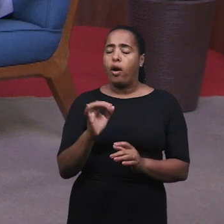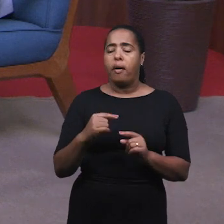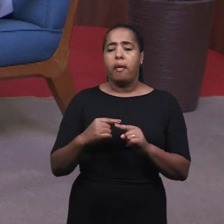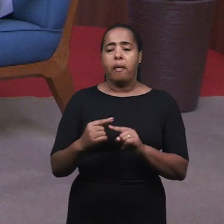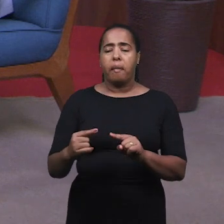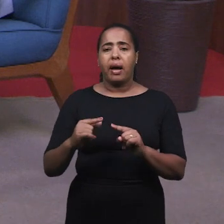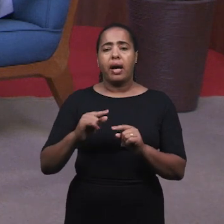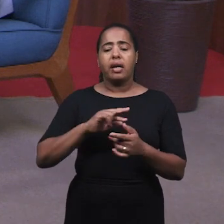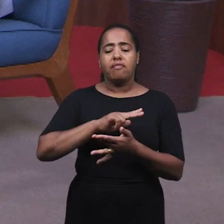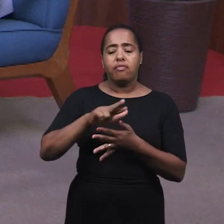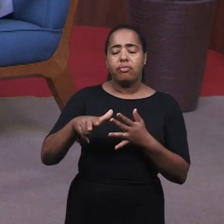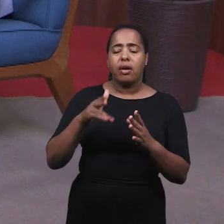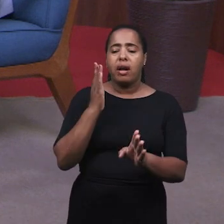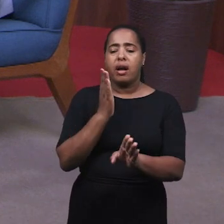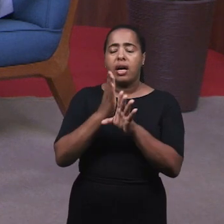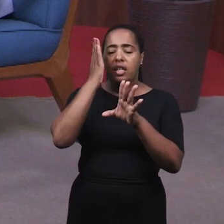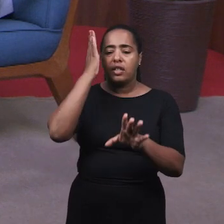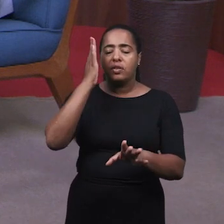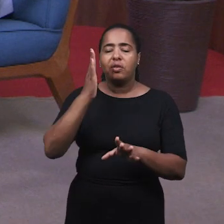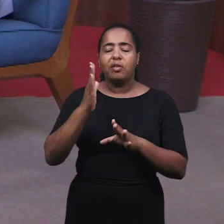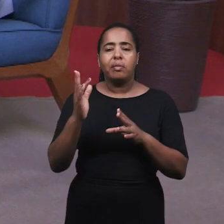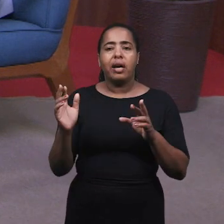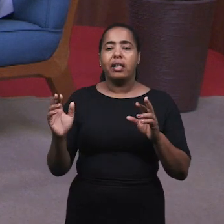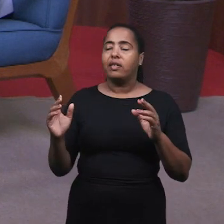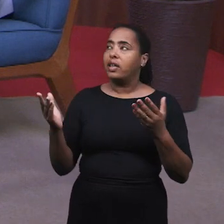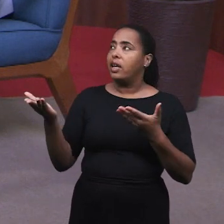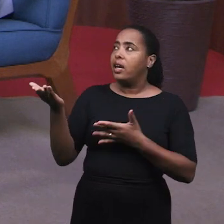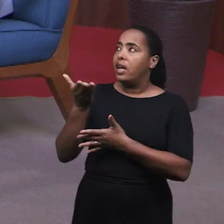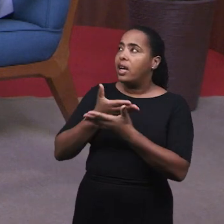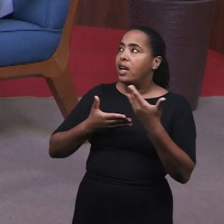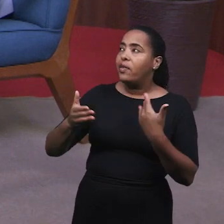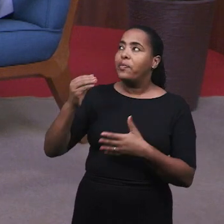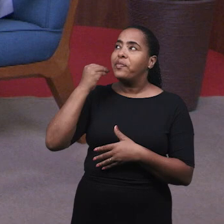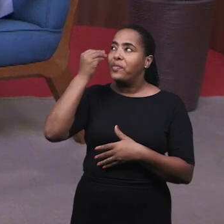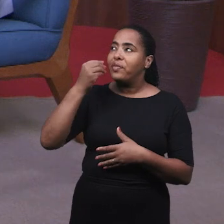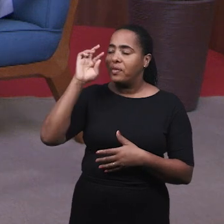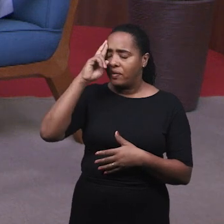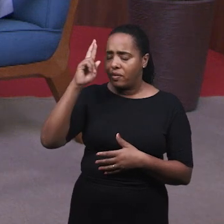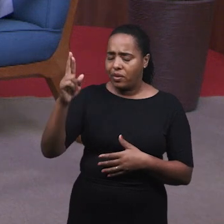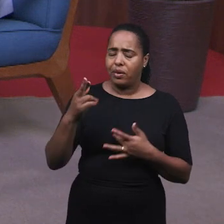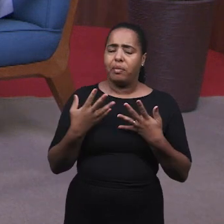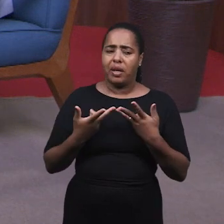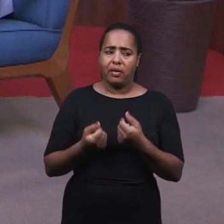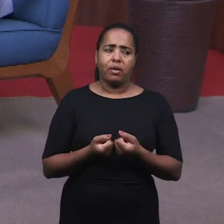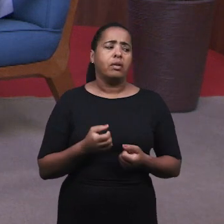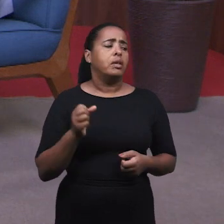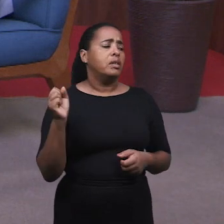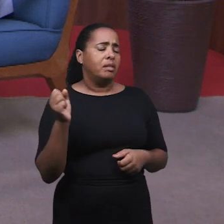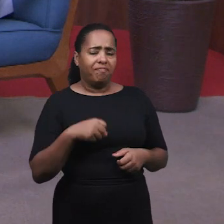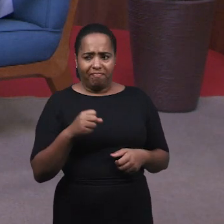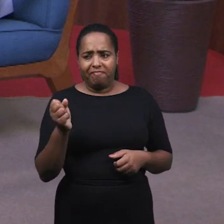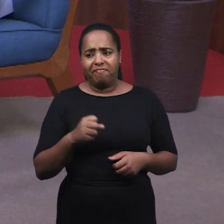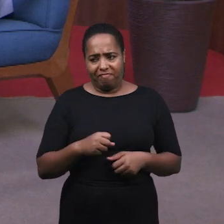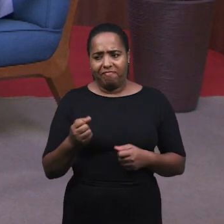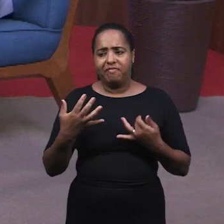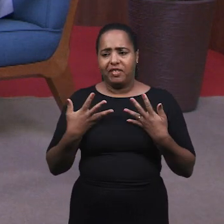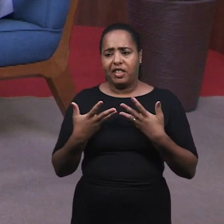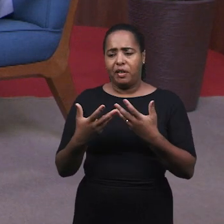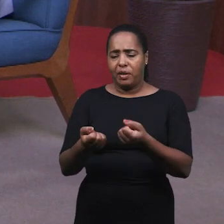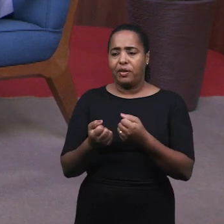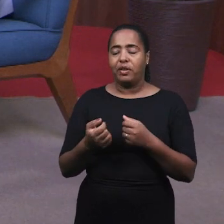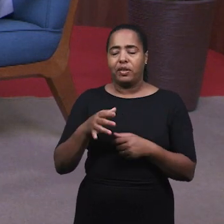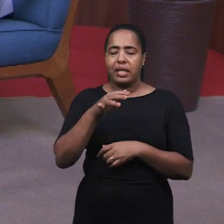pas, mais mais en fait, cette découverte est associée à une expérience avec le Seigneur, sans